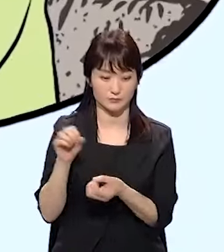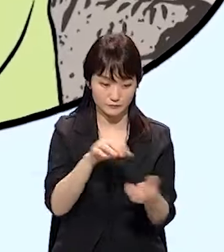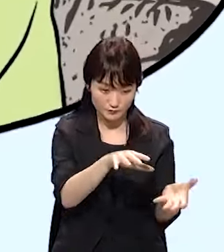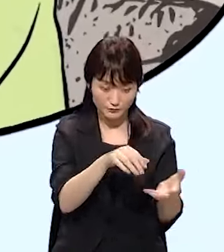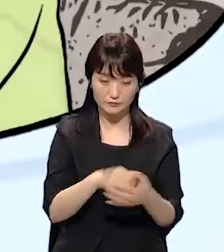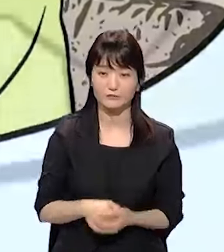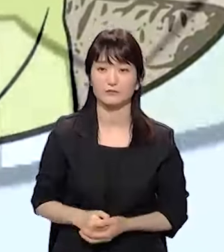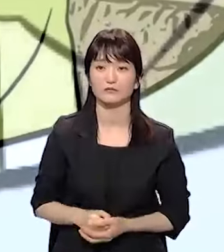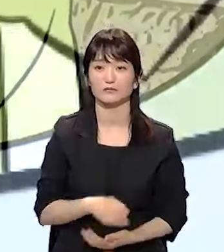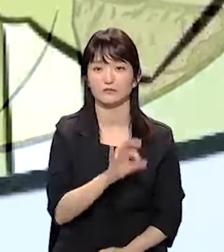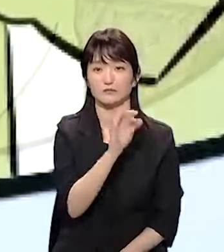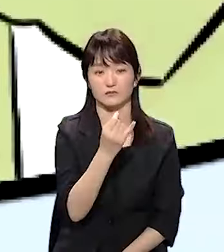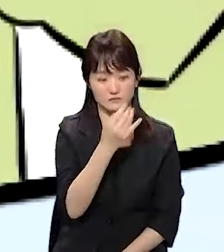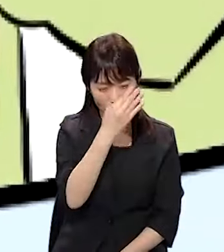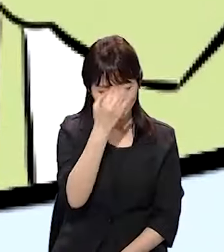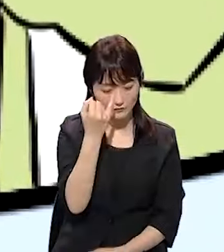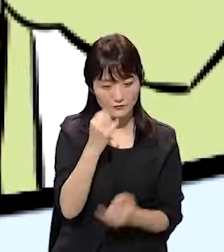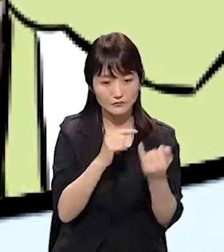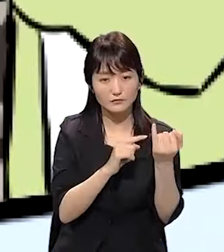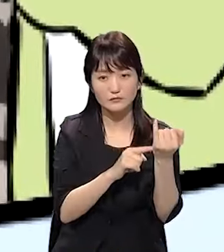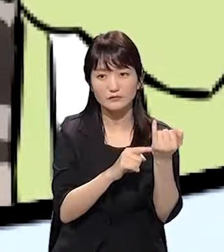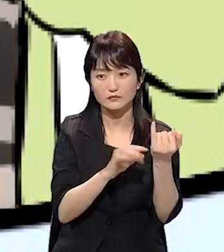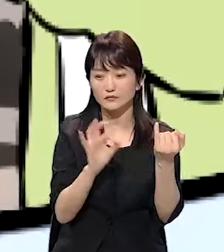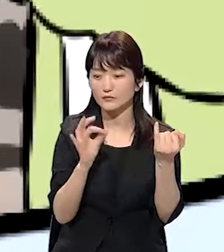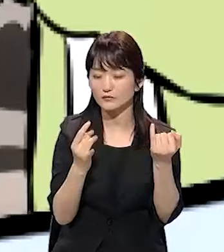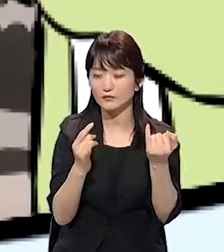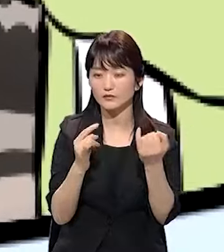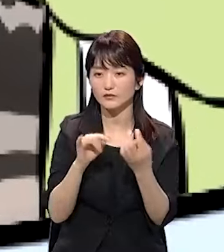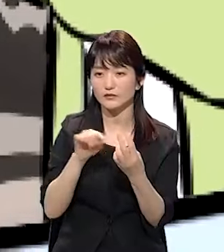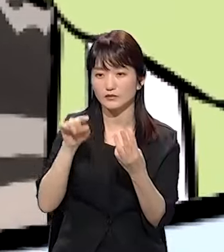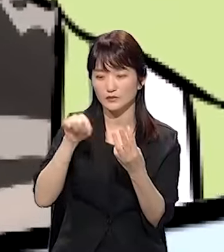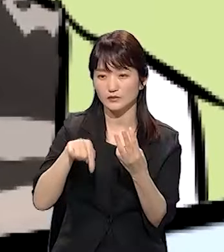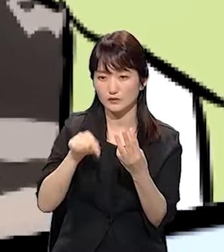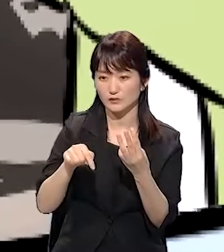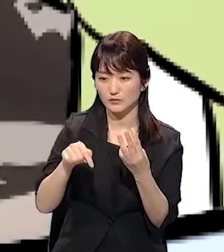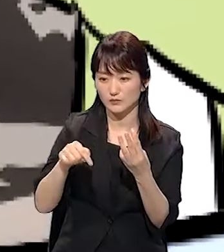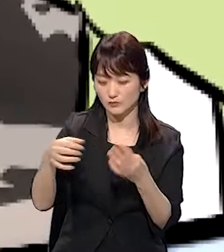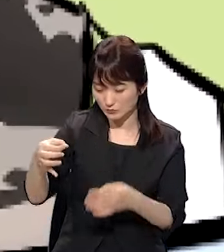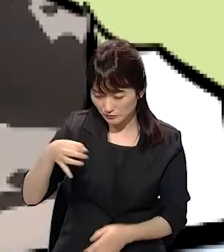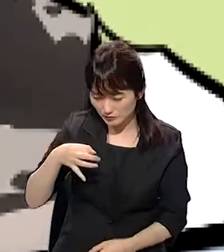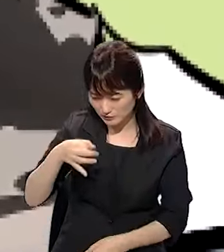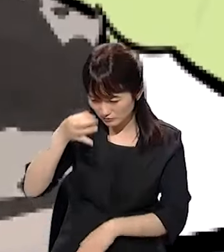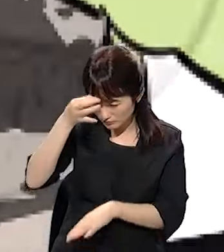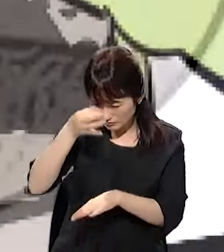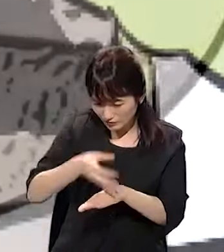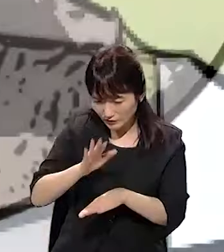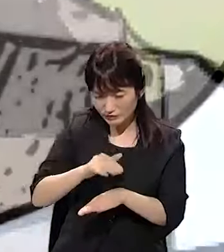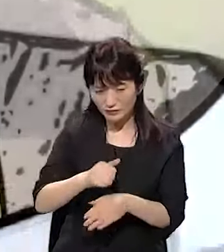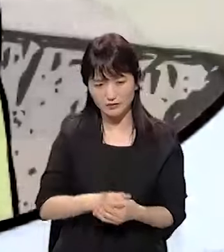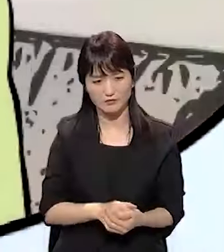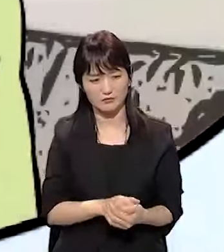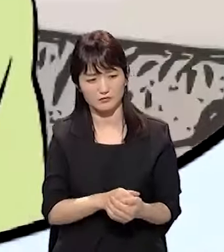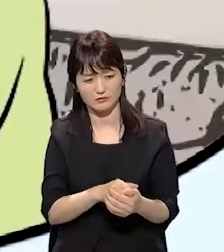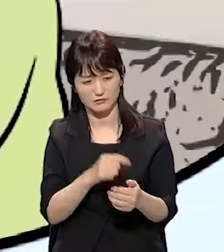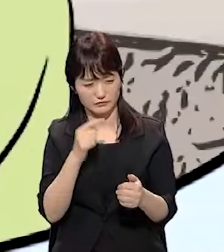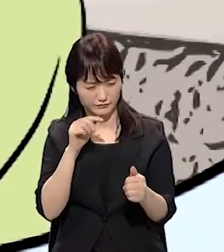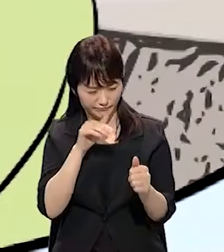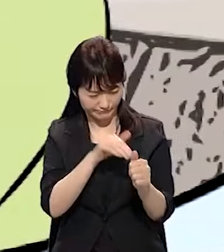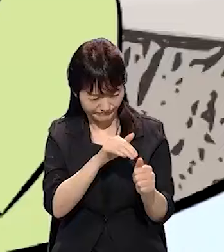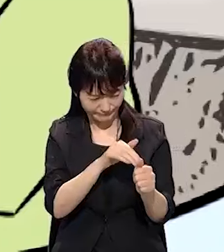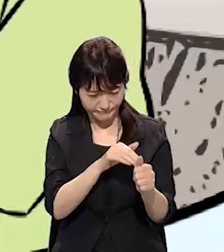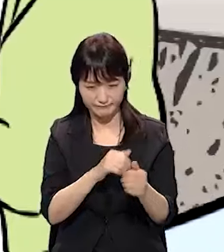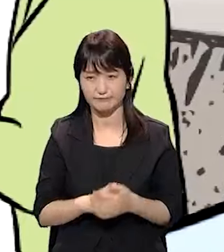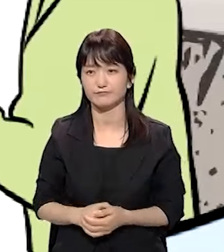그런데 외할머니가 최근에 내 외삼촌이 손녀한테 받는 거 미안하지도 않냐 이렇게 눈치를 주더라고 털어 놓았습니다